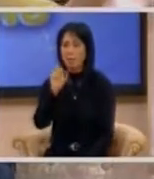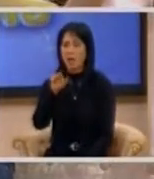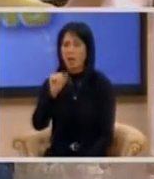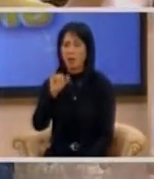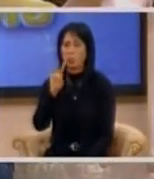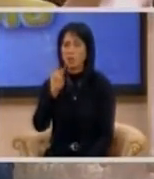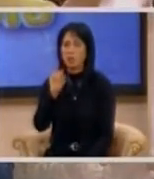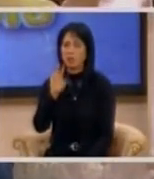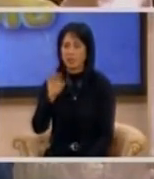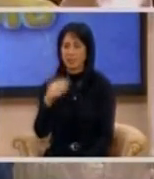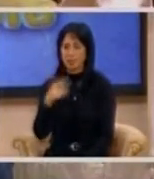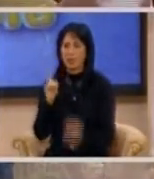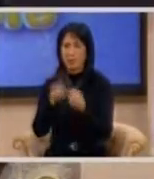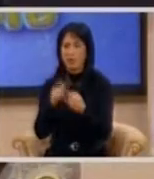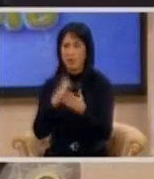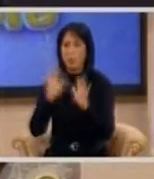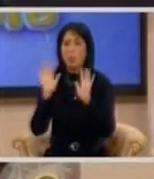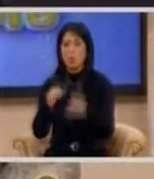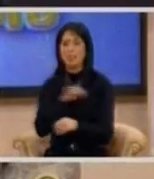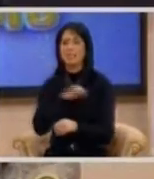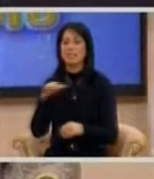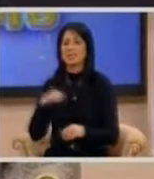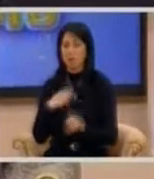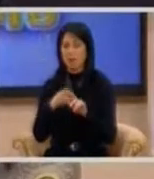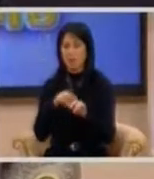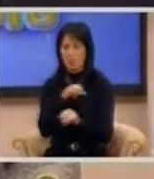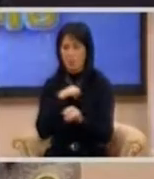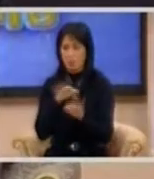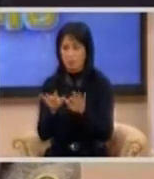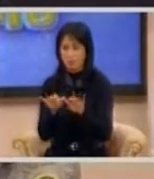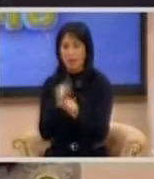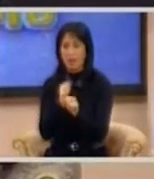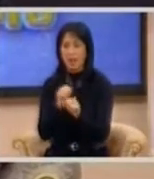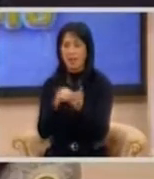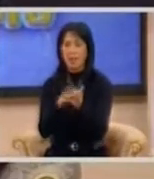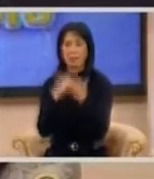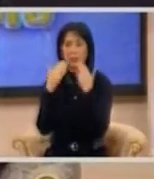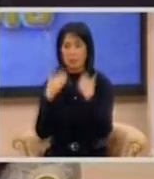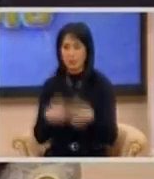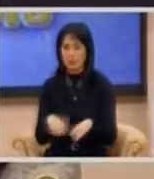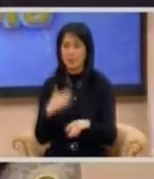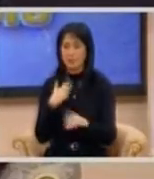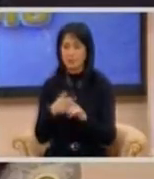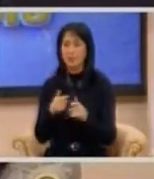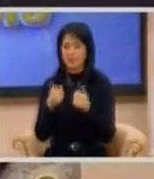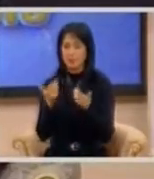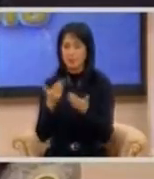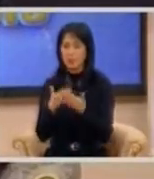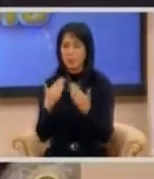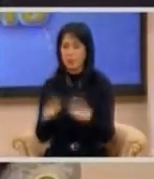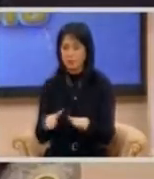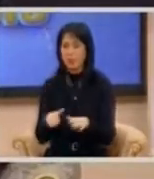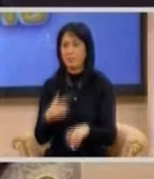ხელმძღვანელი, მან მოახდინა თვითონ ამის თვითონ მოახდინა რეგისტრაცია, რა თქმა უნდა, ჩვენი თანამშრომლების დახმარებით. და მე